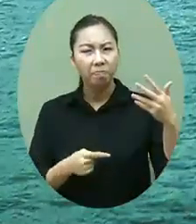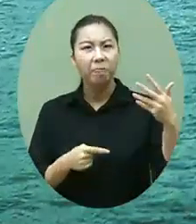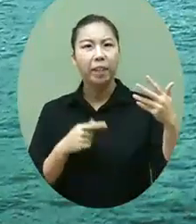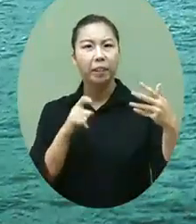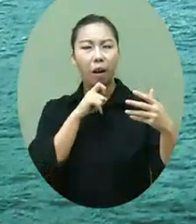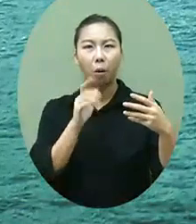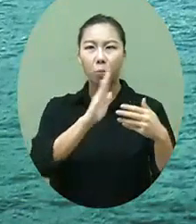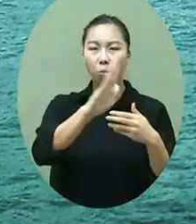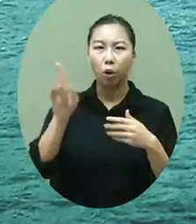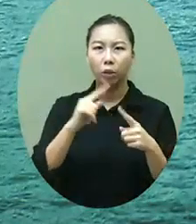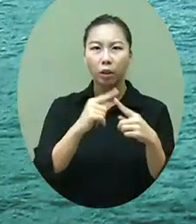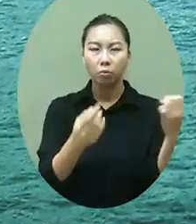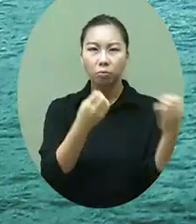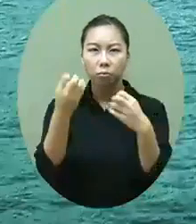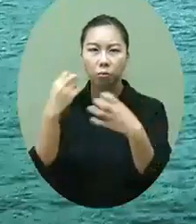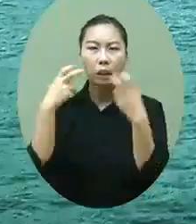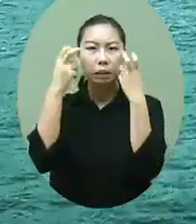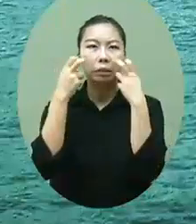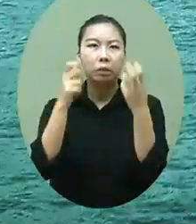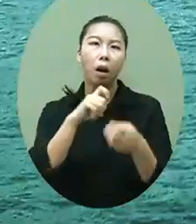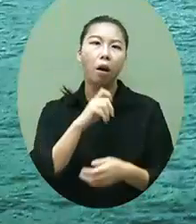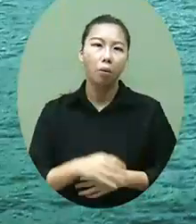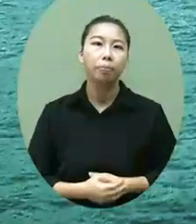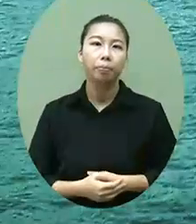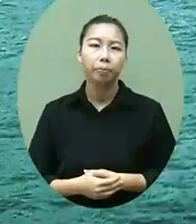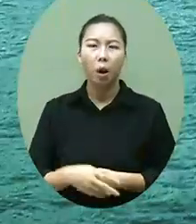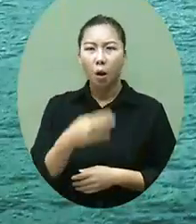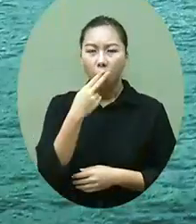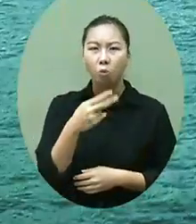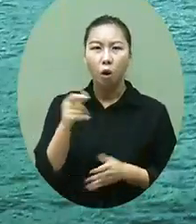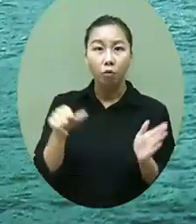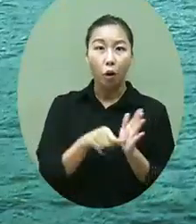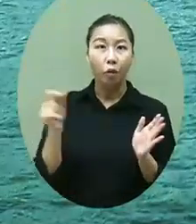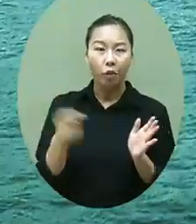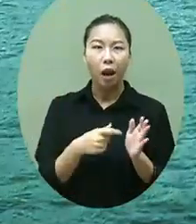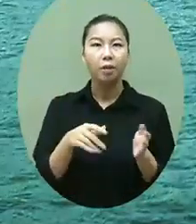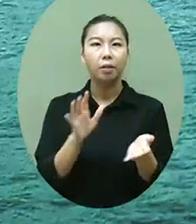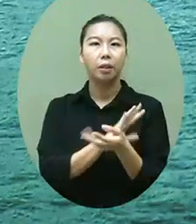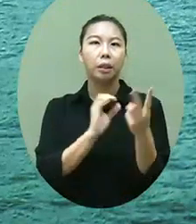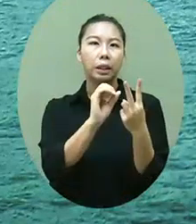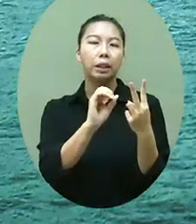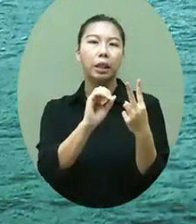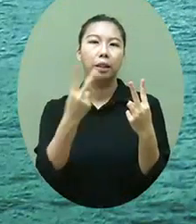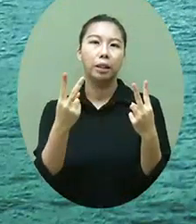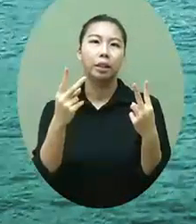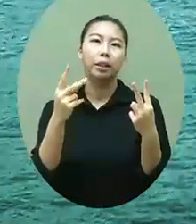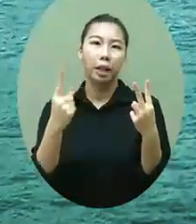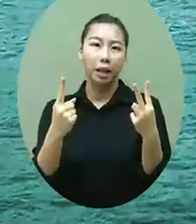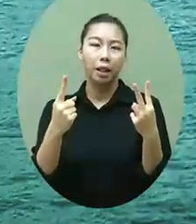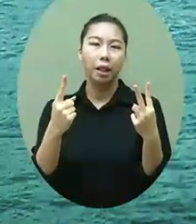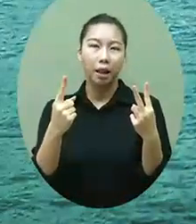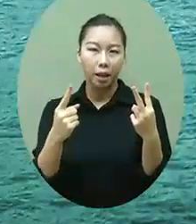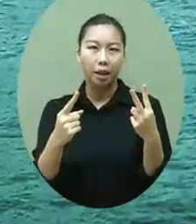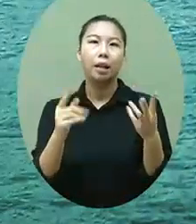相當有不同嘅所謂持份者咧持有意見，所以估計咧最快都要去到2021年年